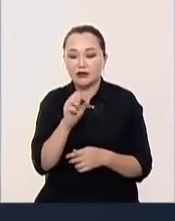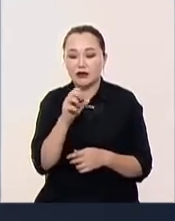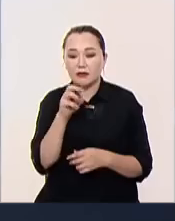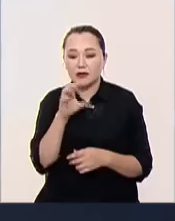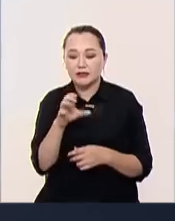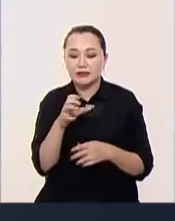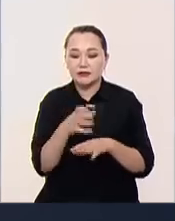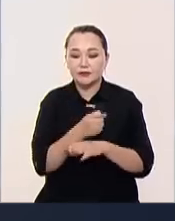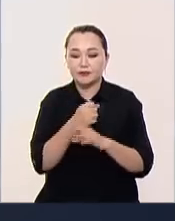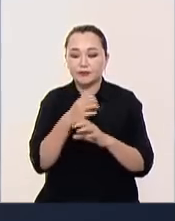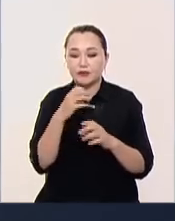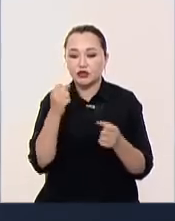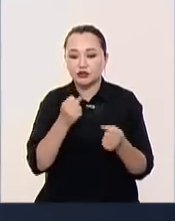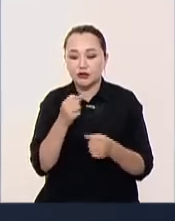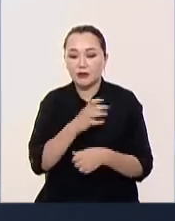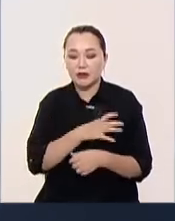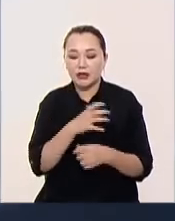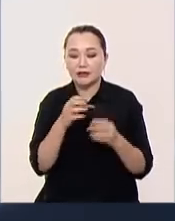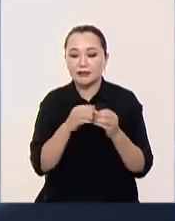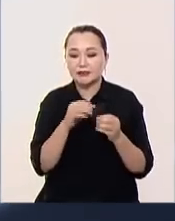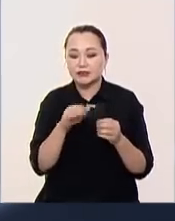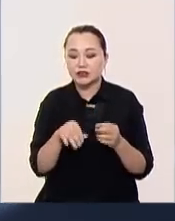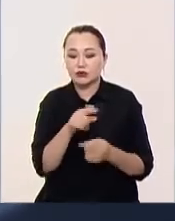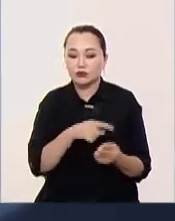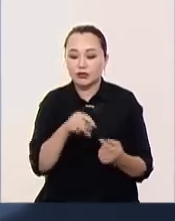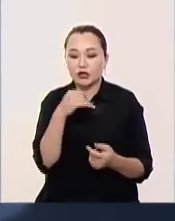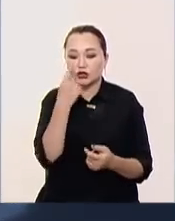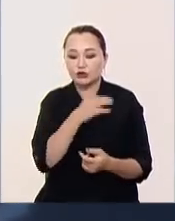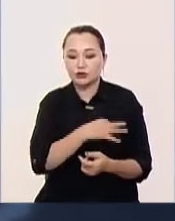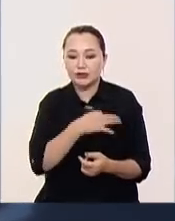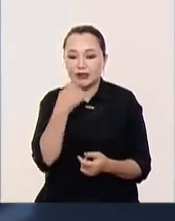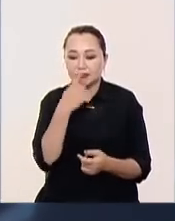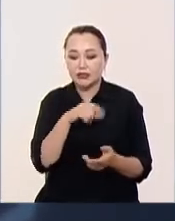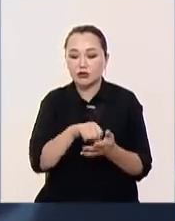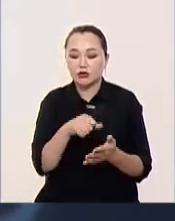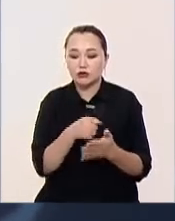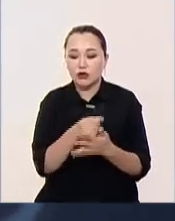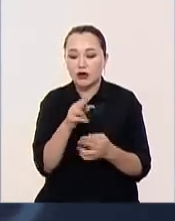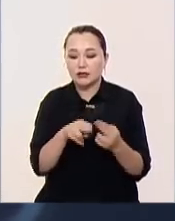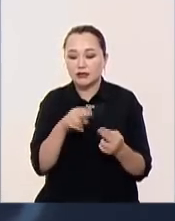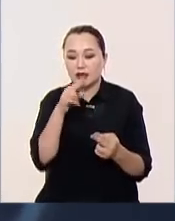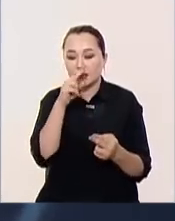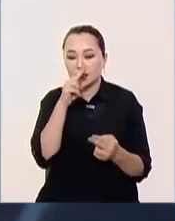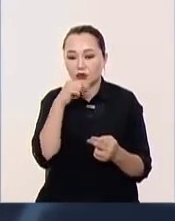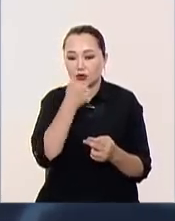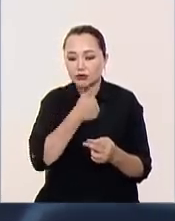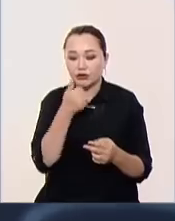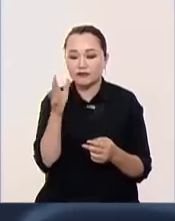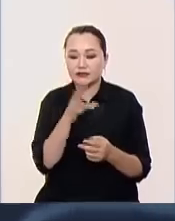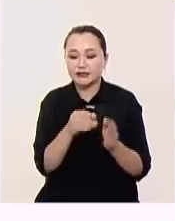ұтып алды. 10 мыңнан аса кәсіпкер мен заңды тұлғалар қатысқан науқан жыл соңына дейін жалғасып, барлығы 7 автокөлік